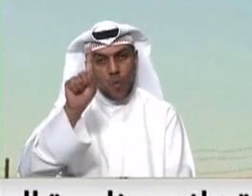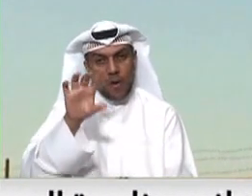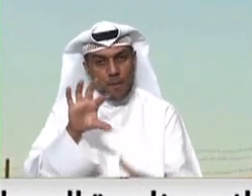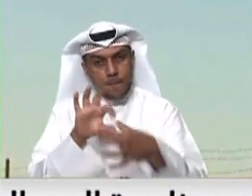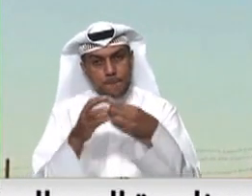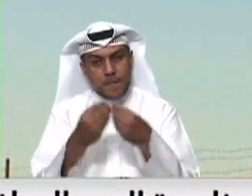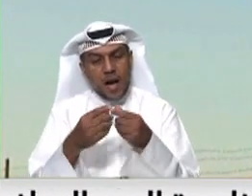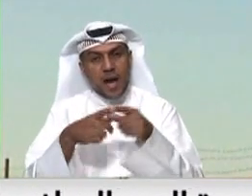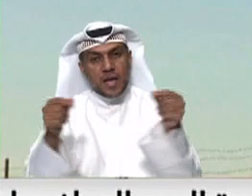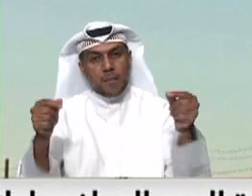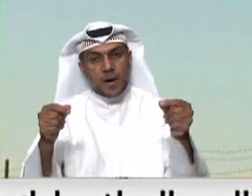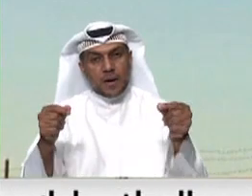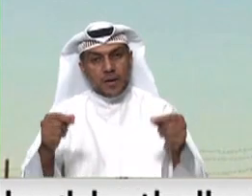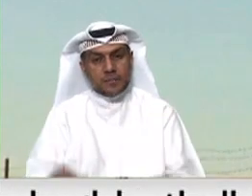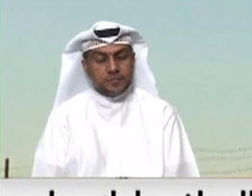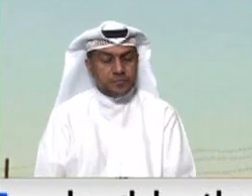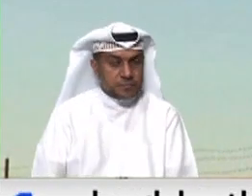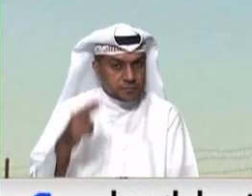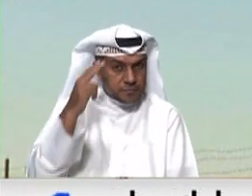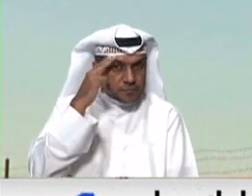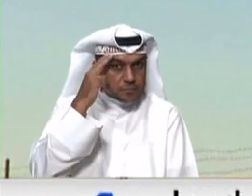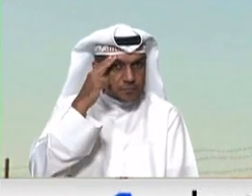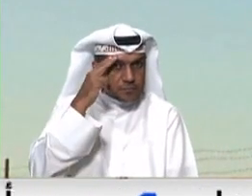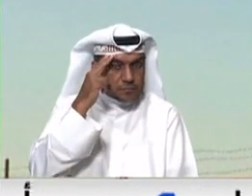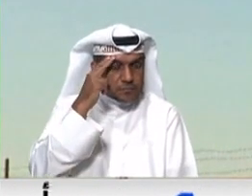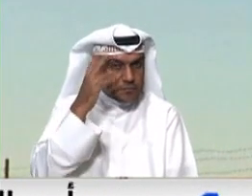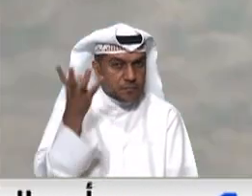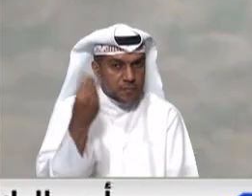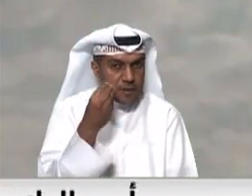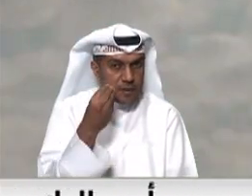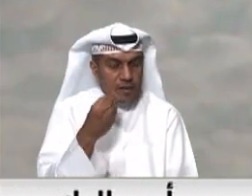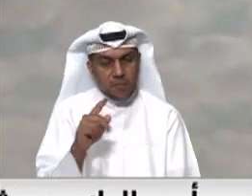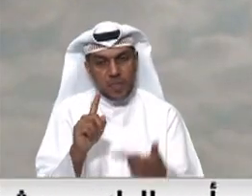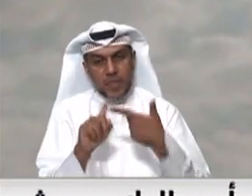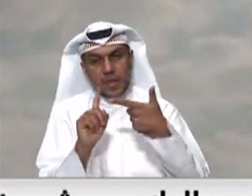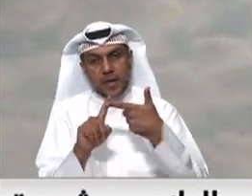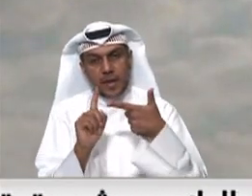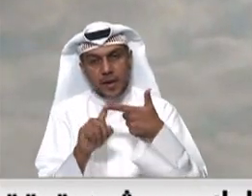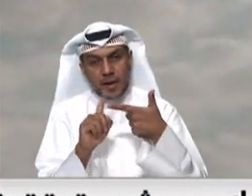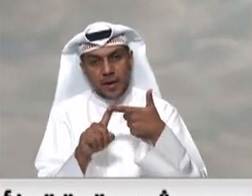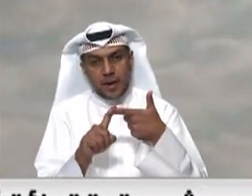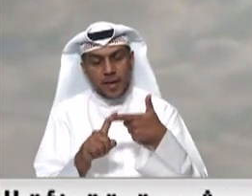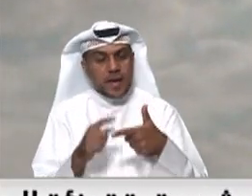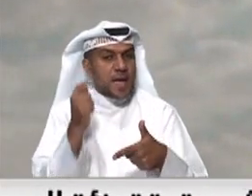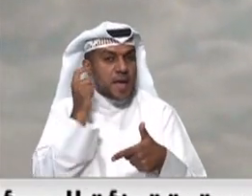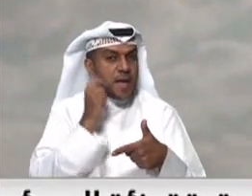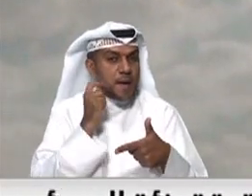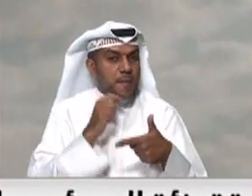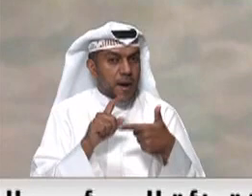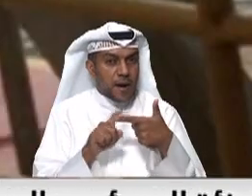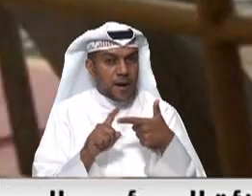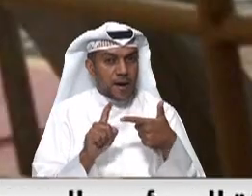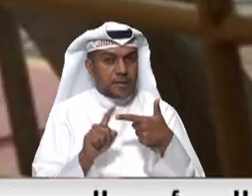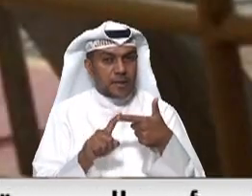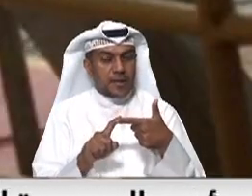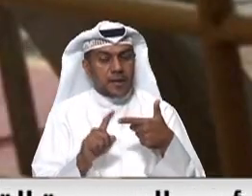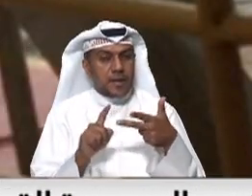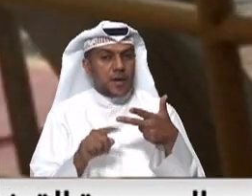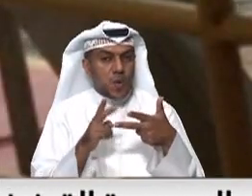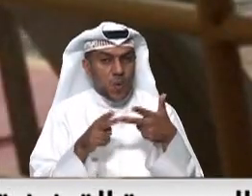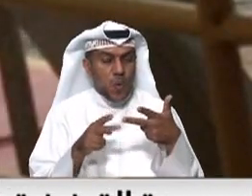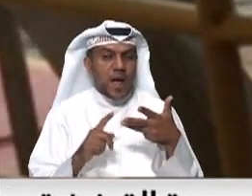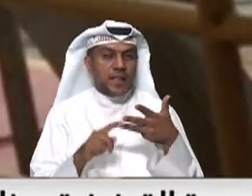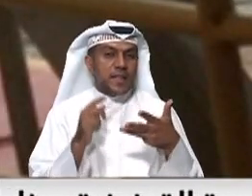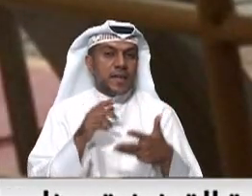لليابان، فيما حلت المملكة العربية السعودية بالمرتبة الثانية، بينما حلت دولة قطر بالمرتبة الرابعة.